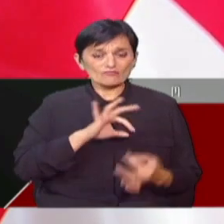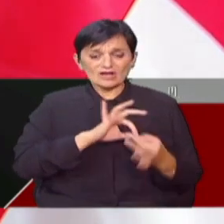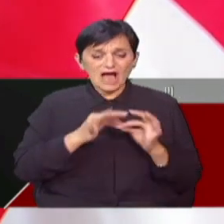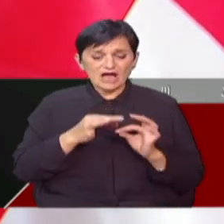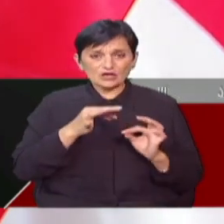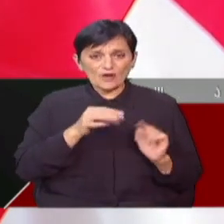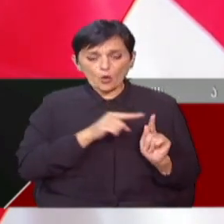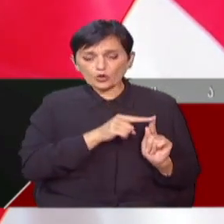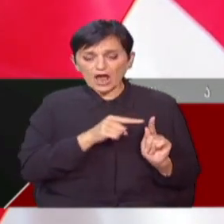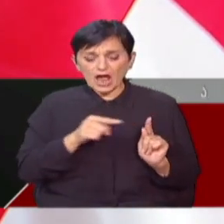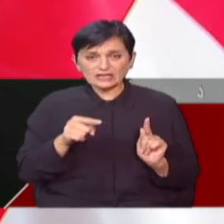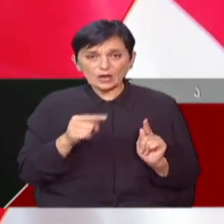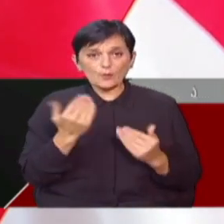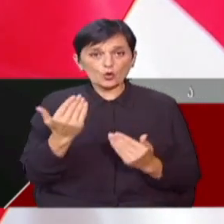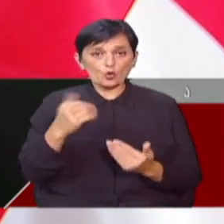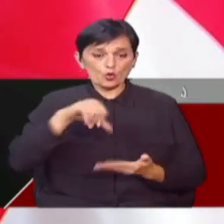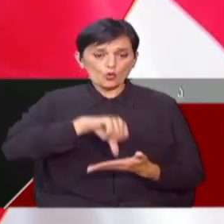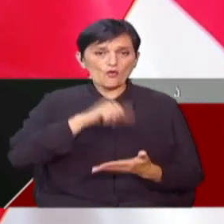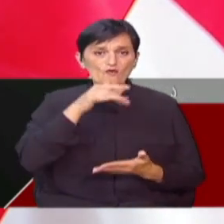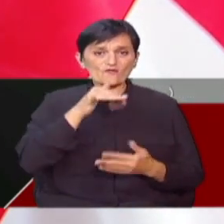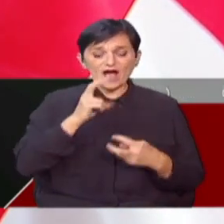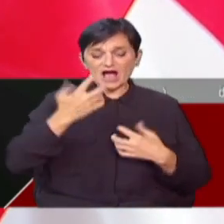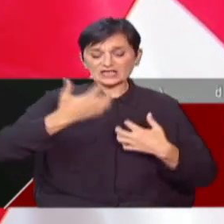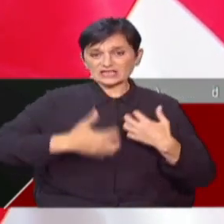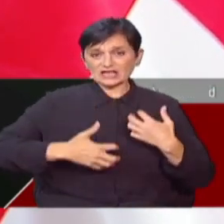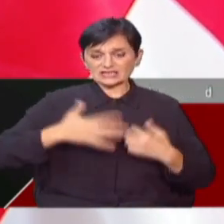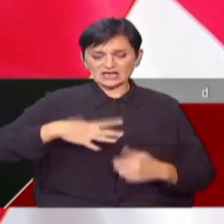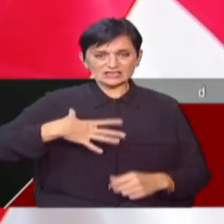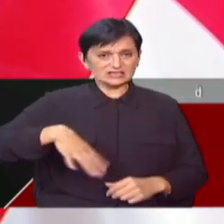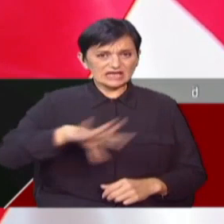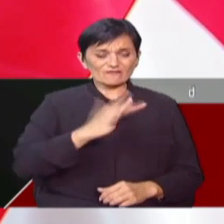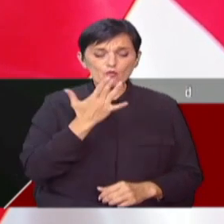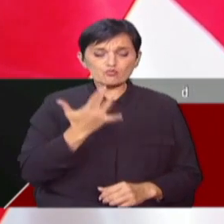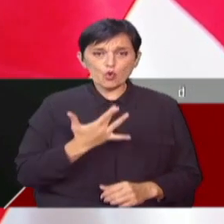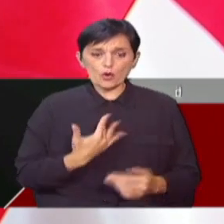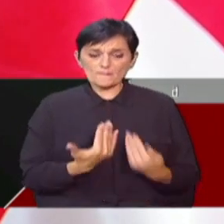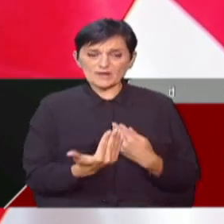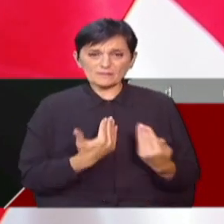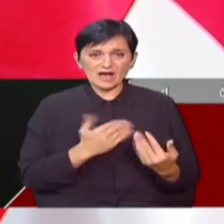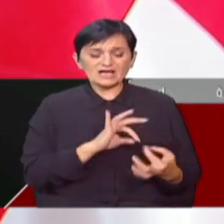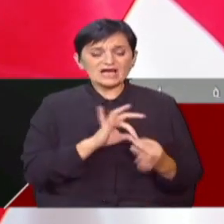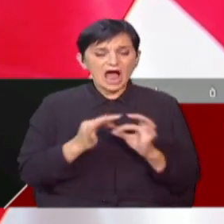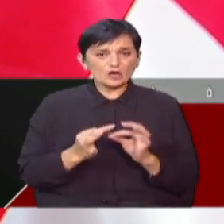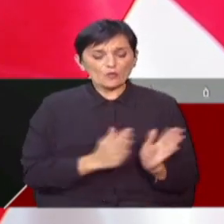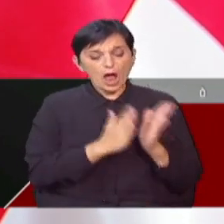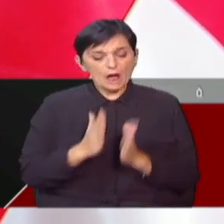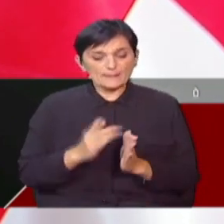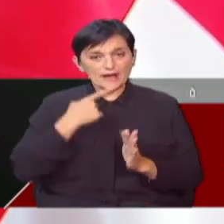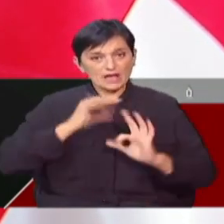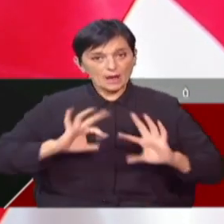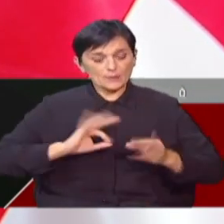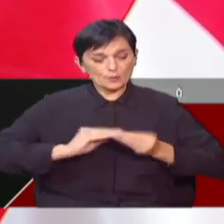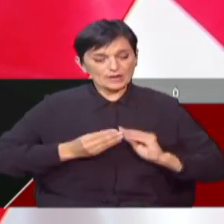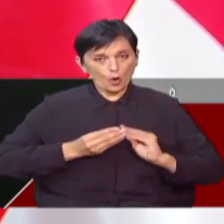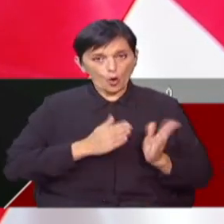ის პოზიციონირებდა როგორც თითქოს ნეიტრალური საქართველოს პოლიტიკას თანმიმართებაში, გარკვეულ ეტაპზე აცხადებდა გარკვეულ